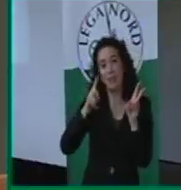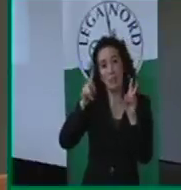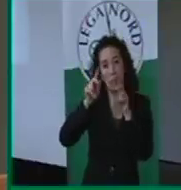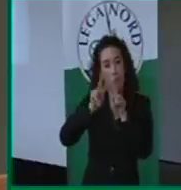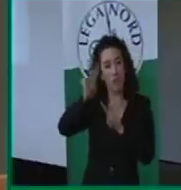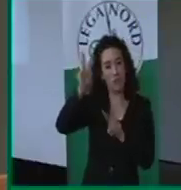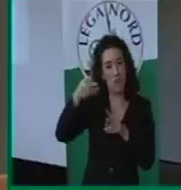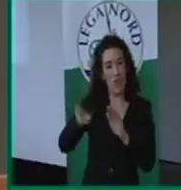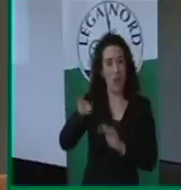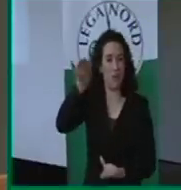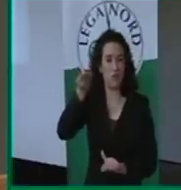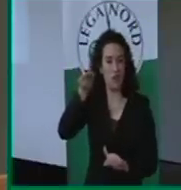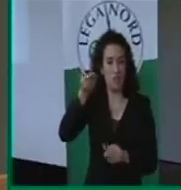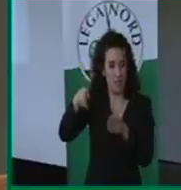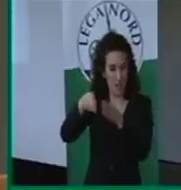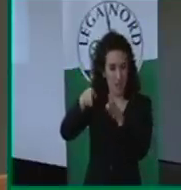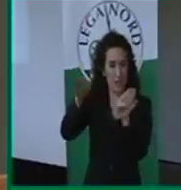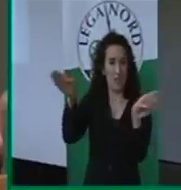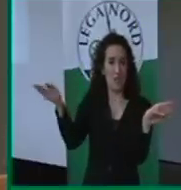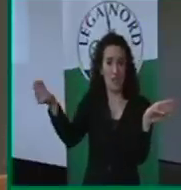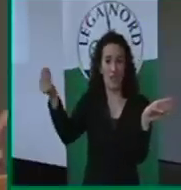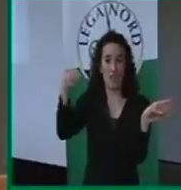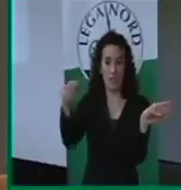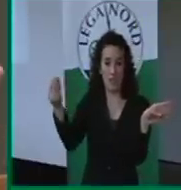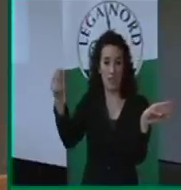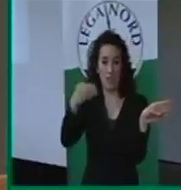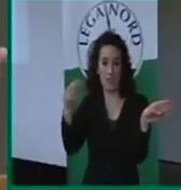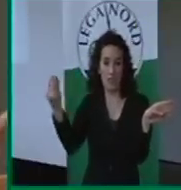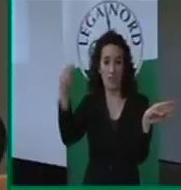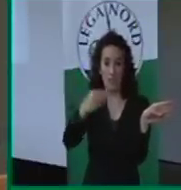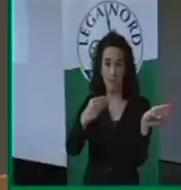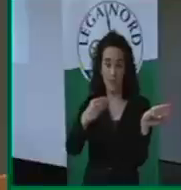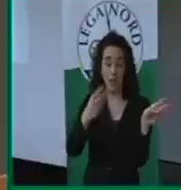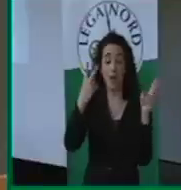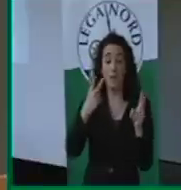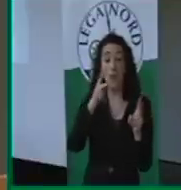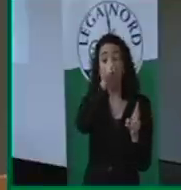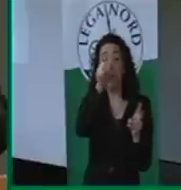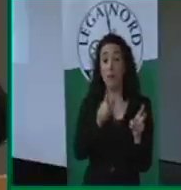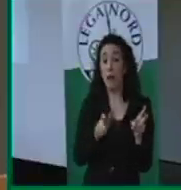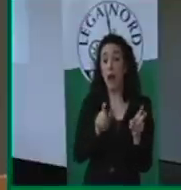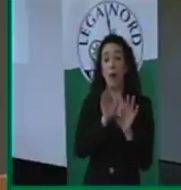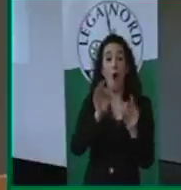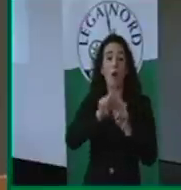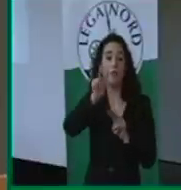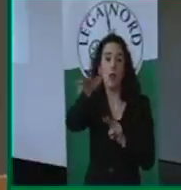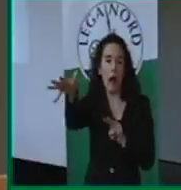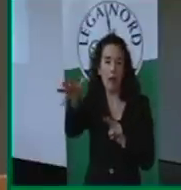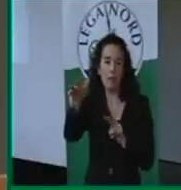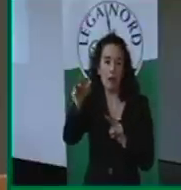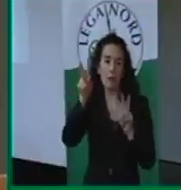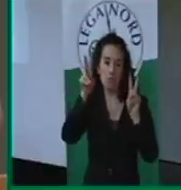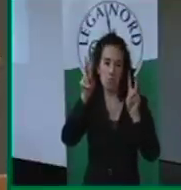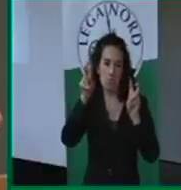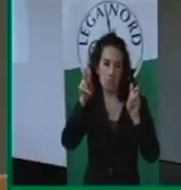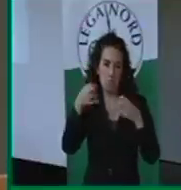contributi di quei paesi considerati sani Che stan bene sono costretti a pagare un